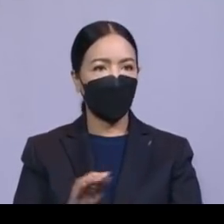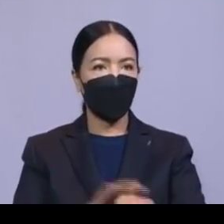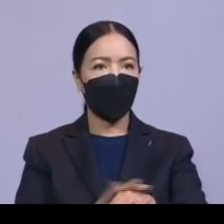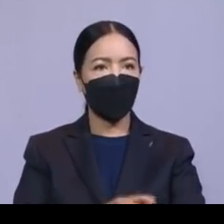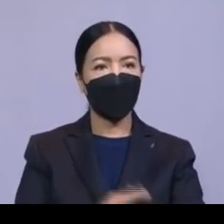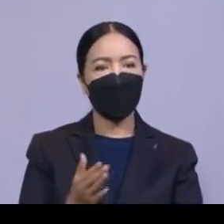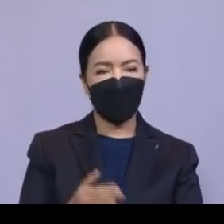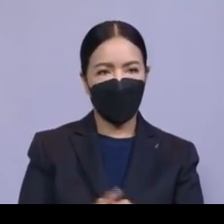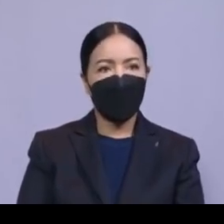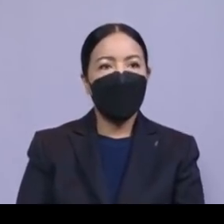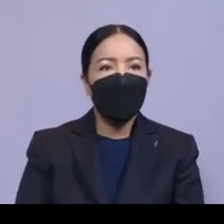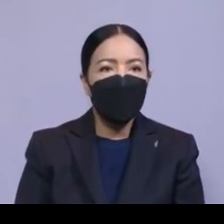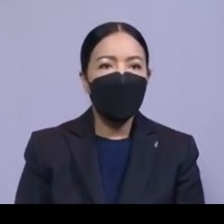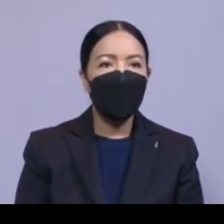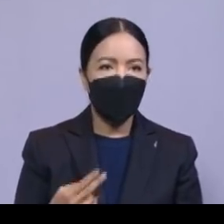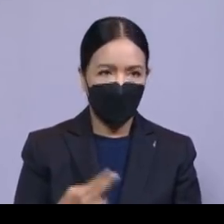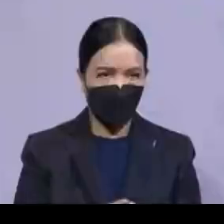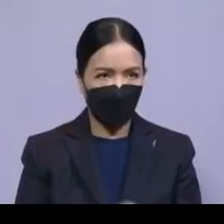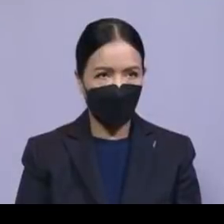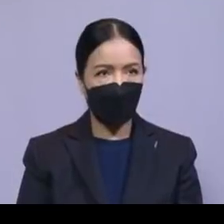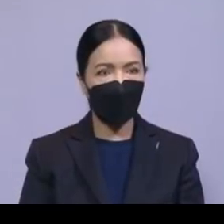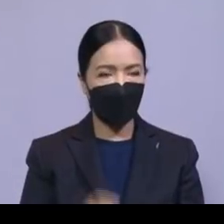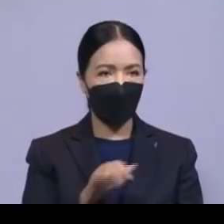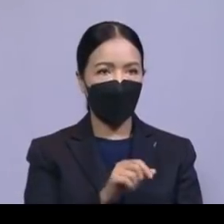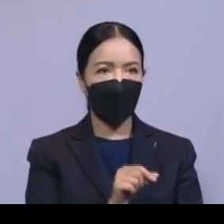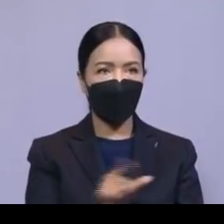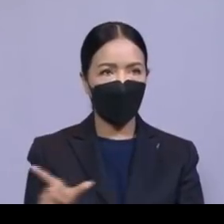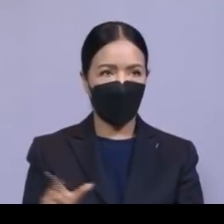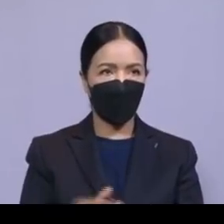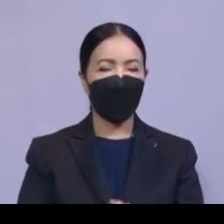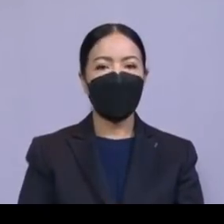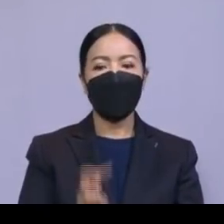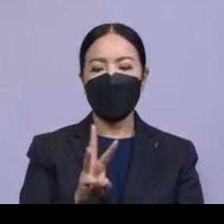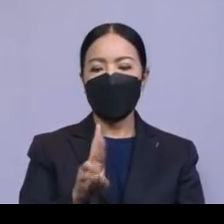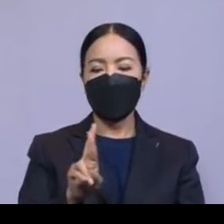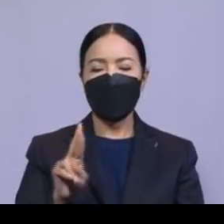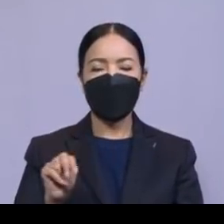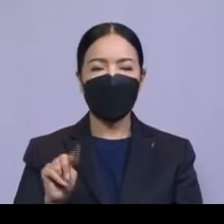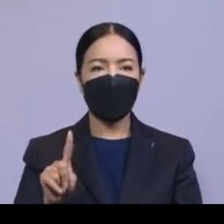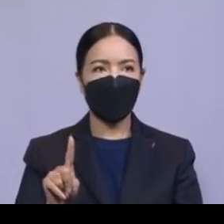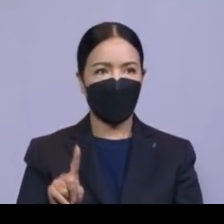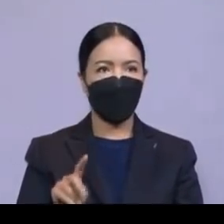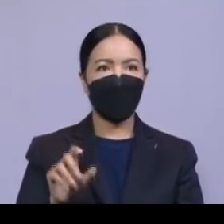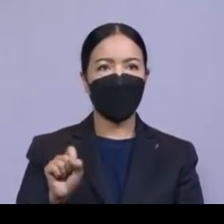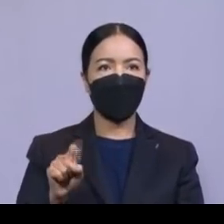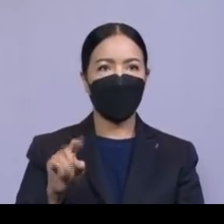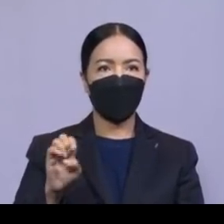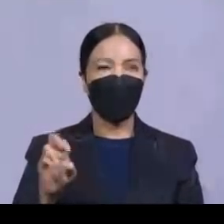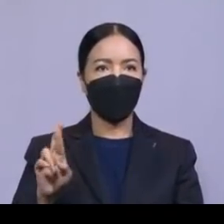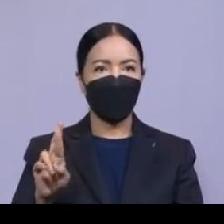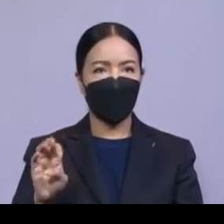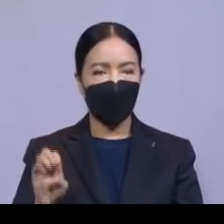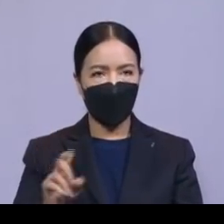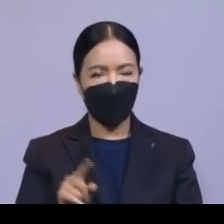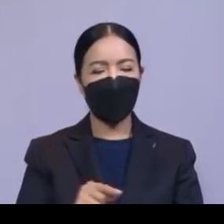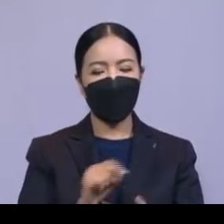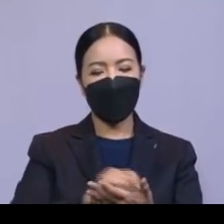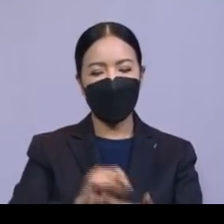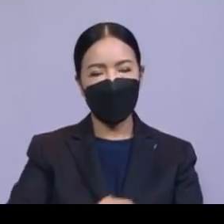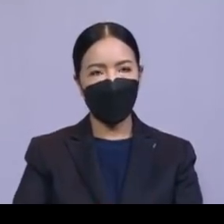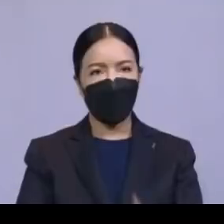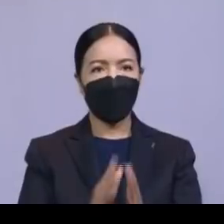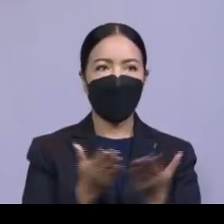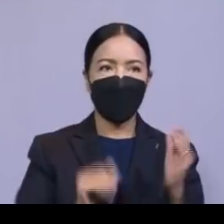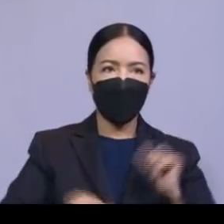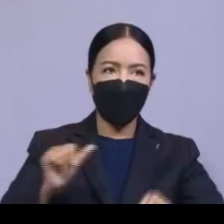วรรณศิริวรรณศิรินะคะคุณดูผู้ชมเพราะย้อนกลับไปท่านคือนักประพันธ์ชื่อดังเรื่องวนิดานะคะเรื่องนางทาสเรื่อง